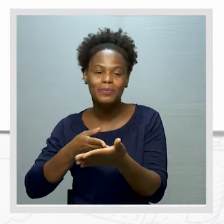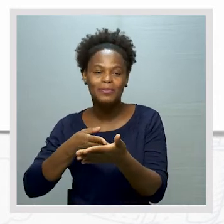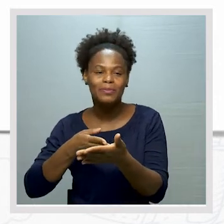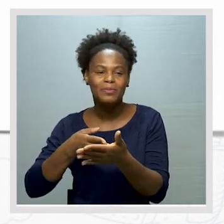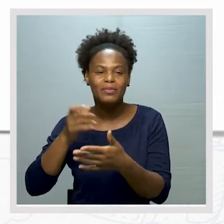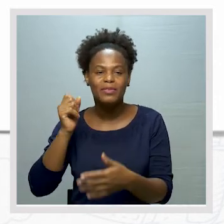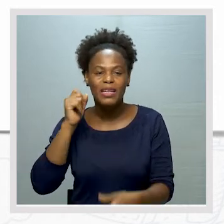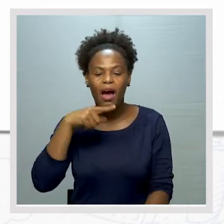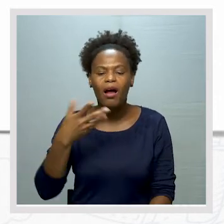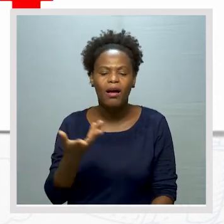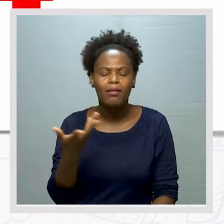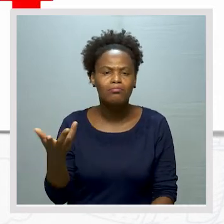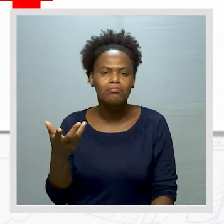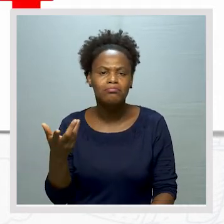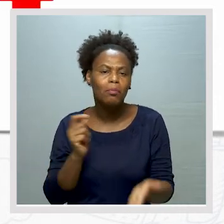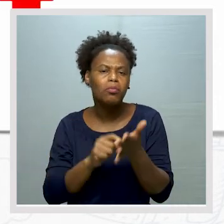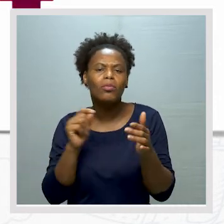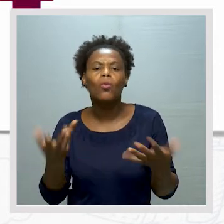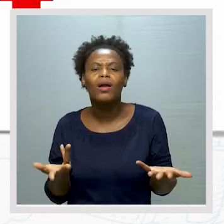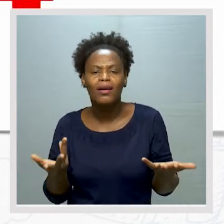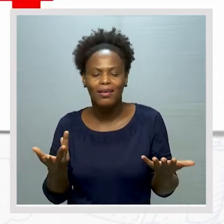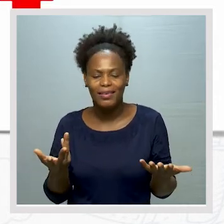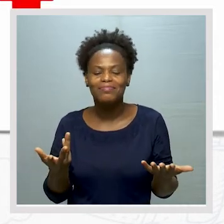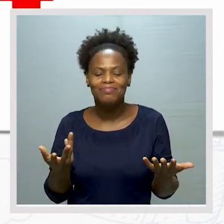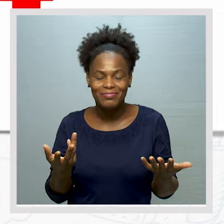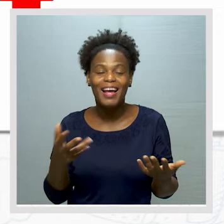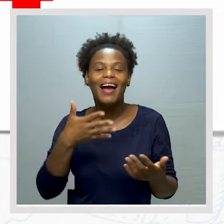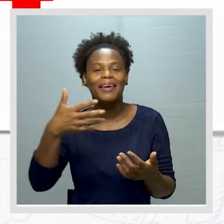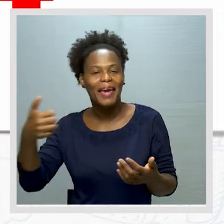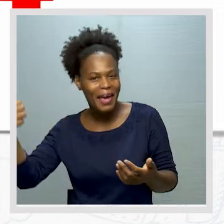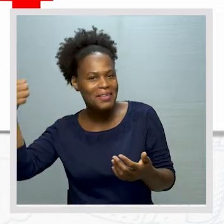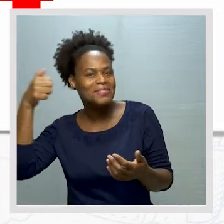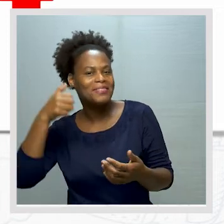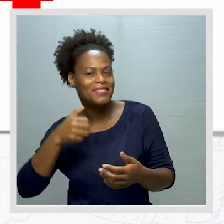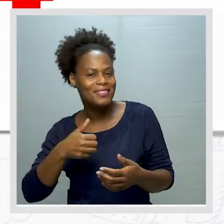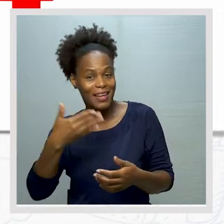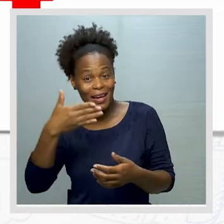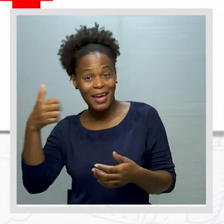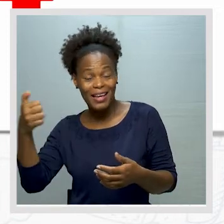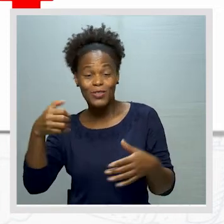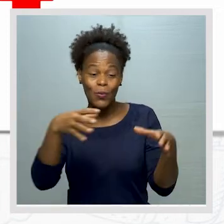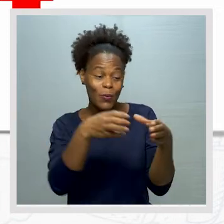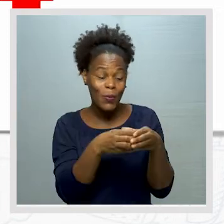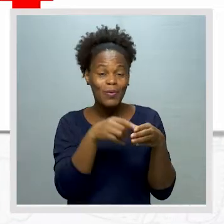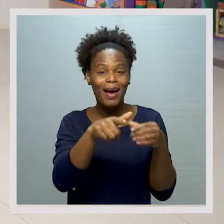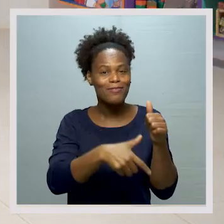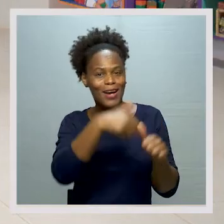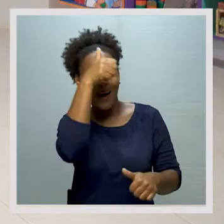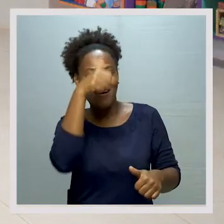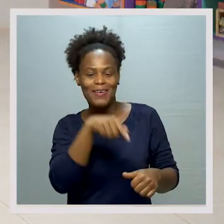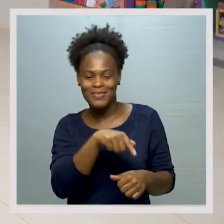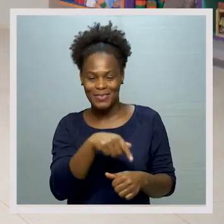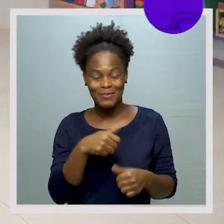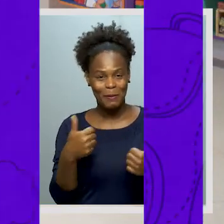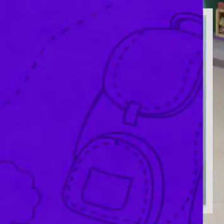quel est le score? C'est 15. Et là, l'équipe est en gant. En gant, c'est bon?